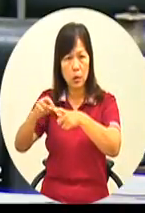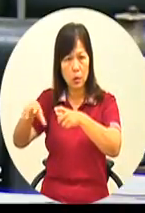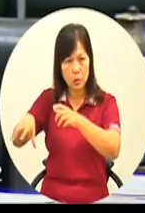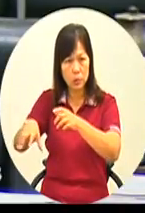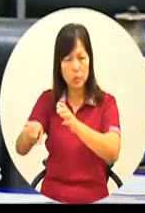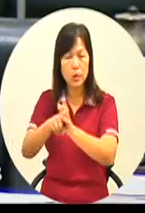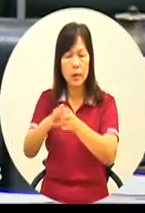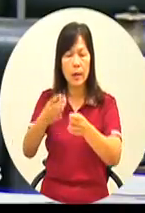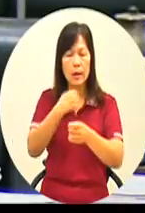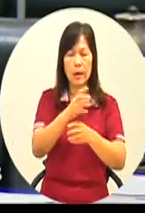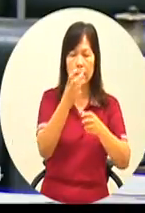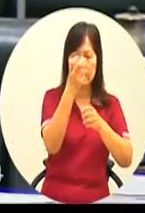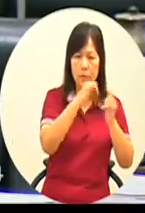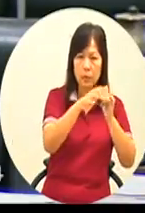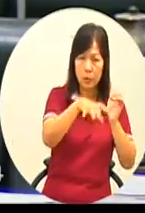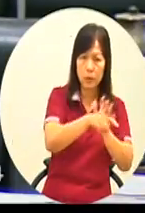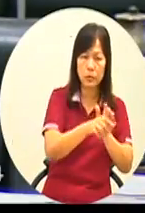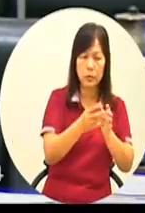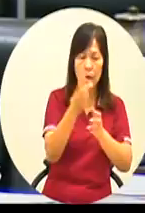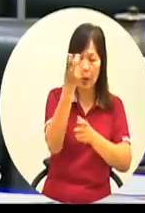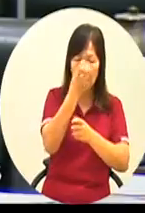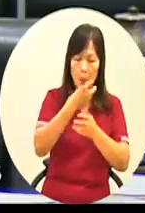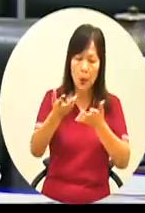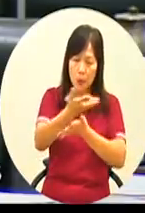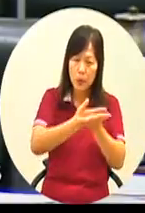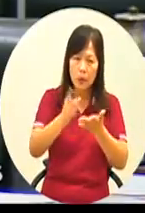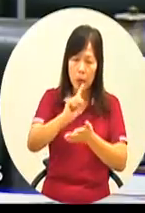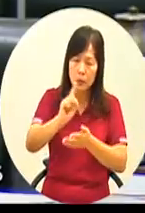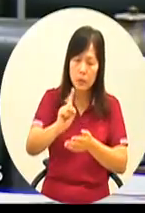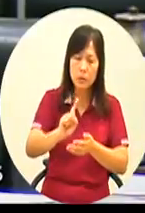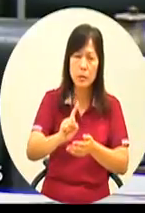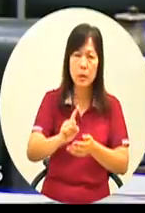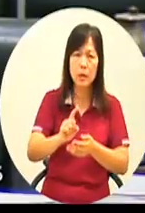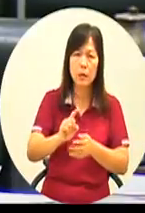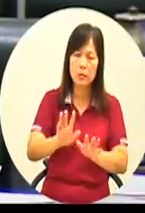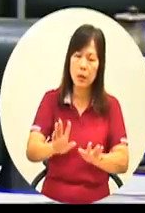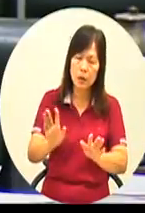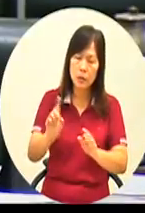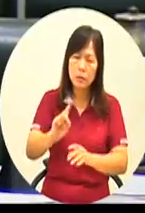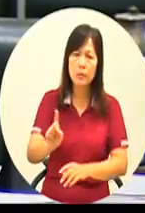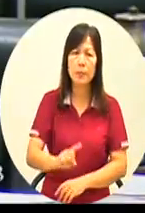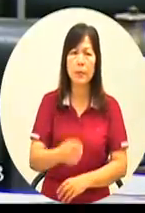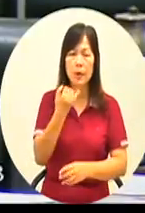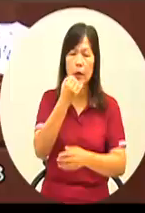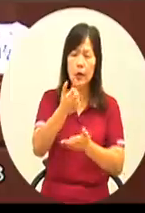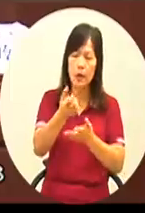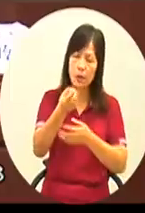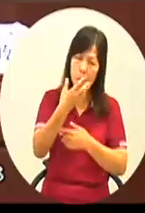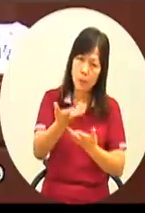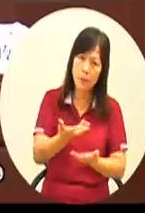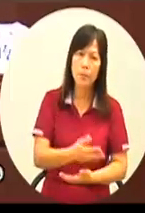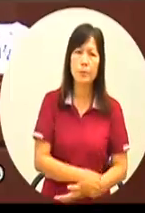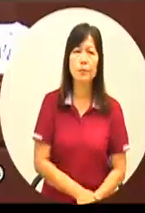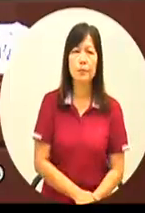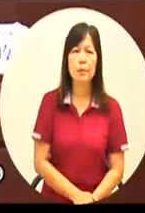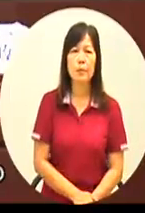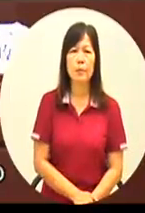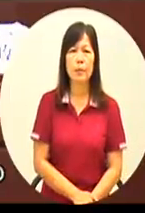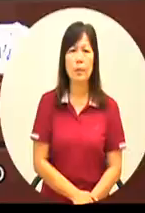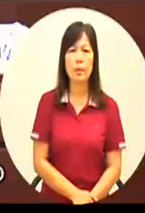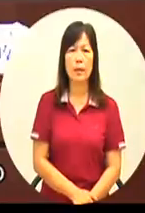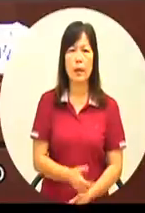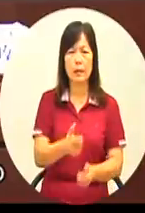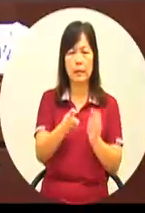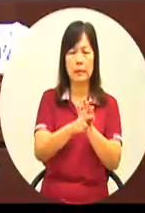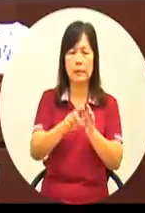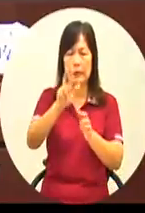的那种那个协调，目前情况是怎么样子？是不是请局长答复一下？ 好，谢谢主席哈，也谢谢